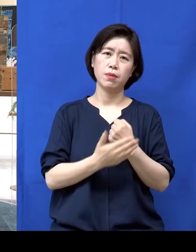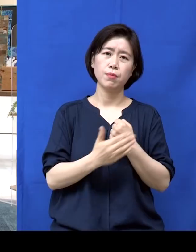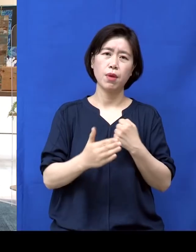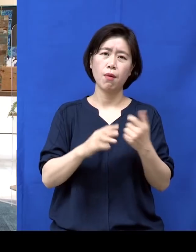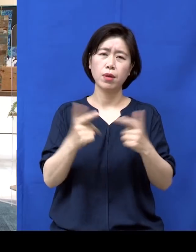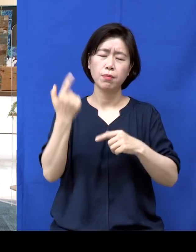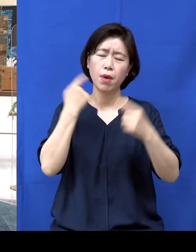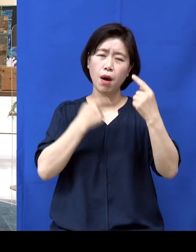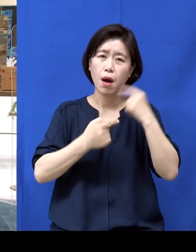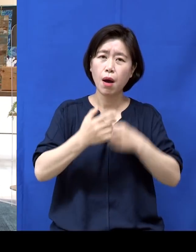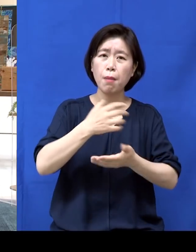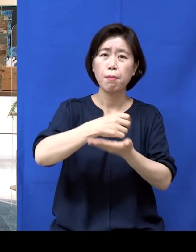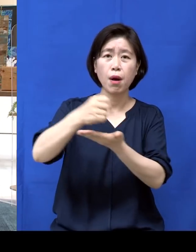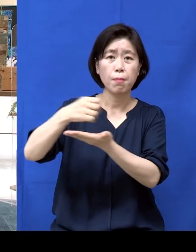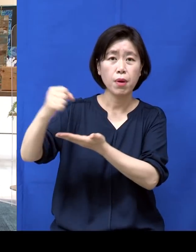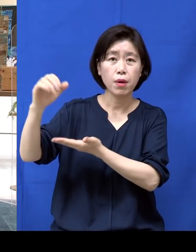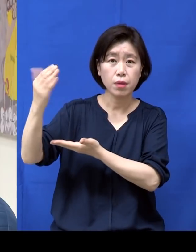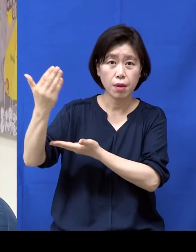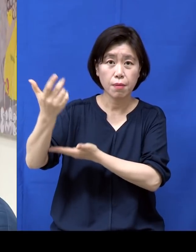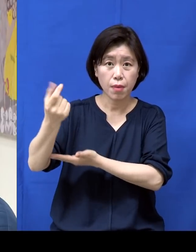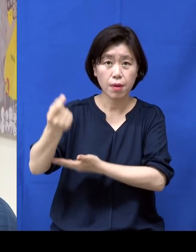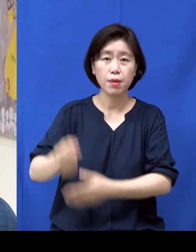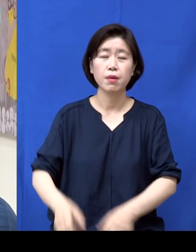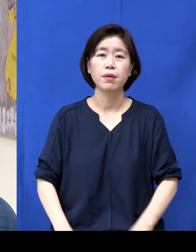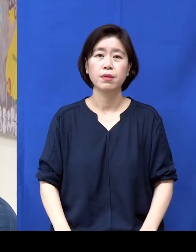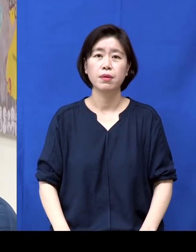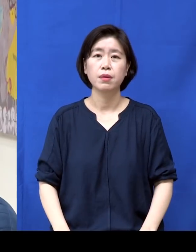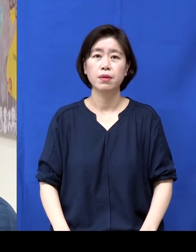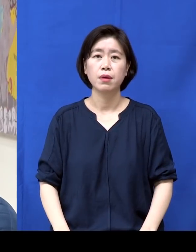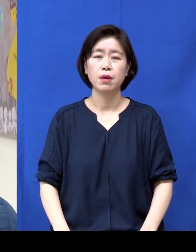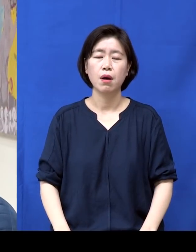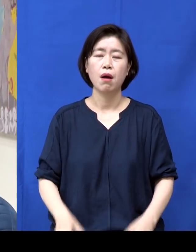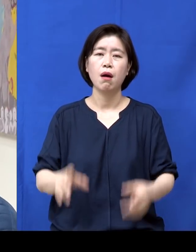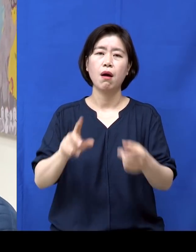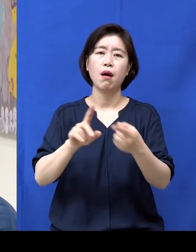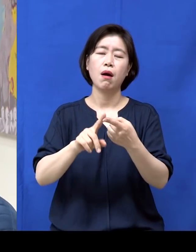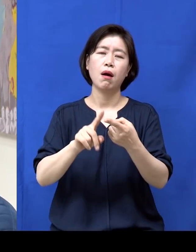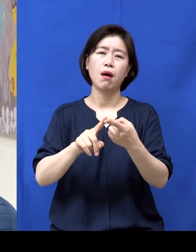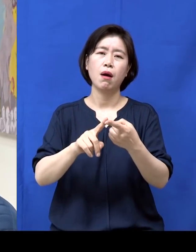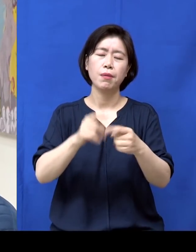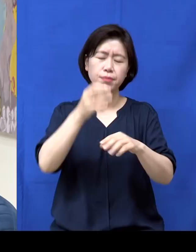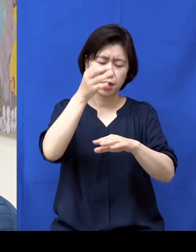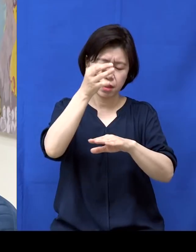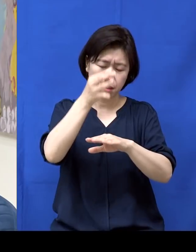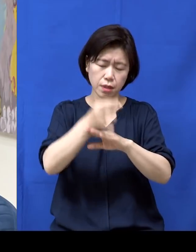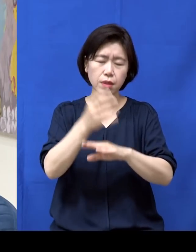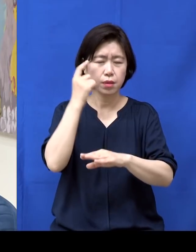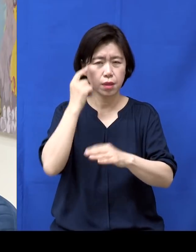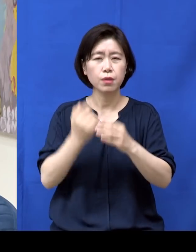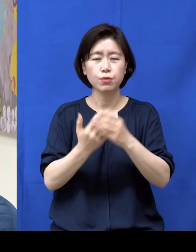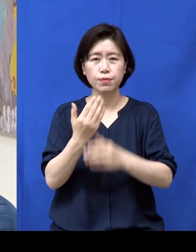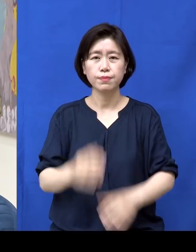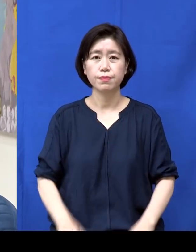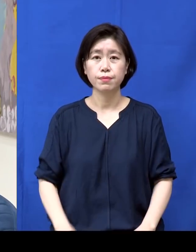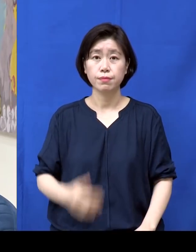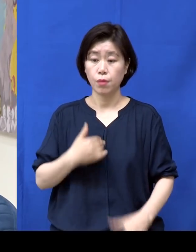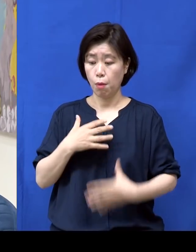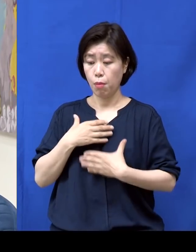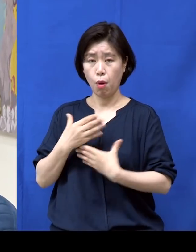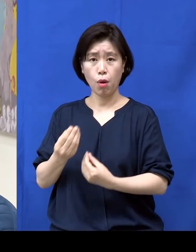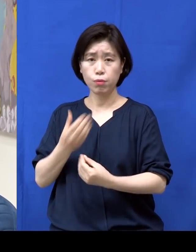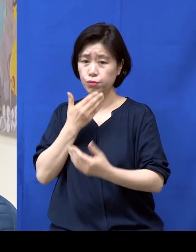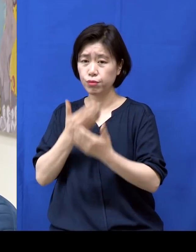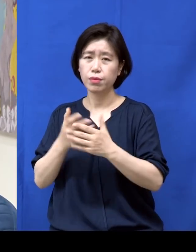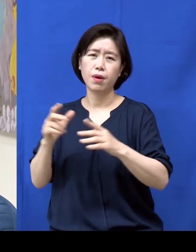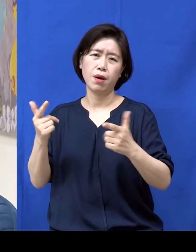저한테 전해왔어요. 그러니까 미안해지더라고요. 내 평안이 중요한 게 아니라 한편으로는 그